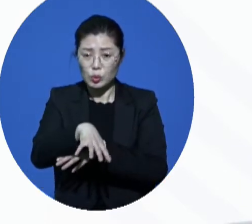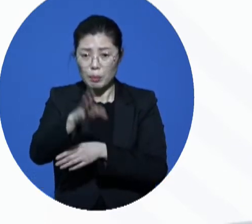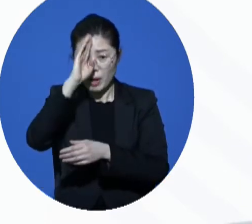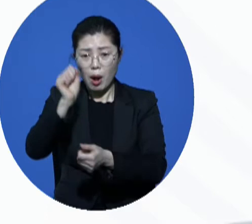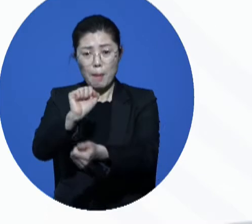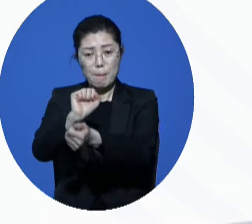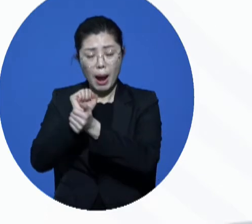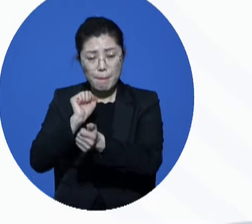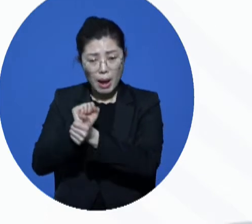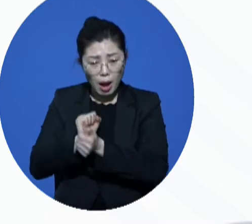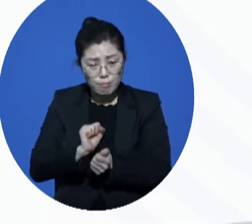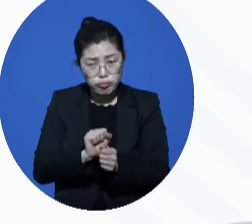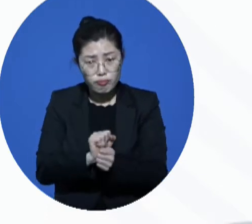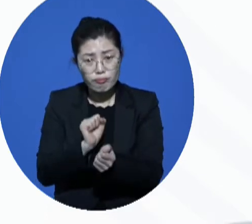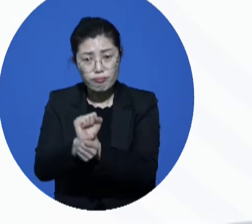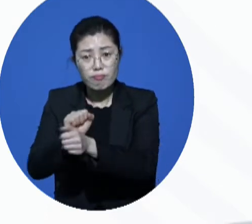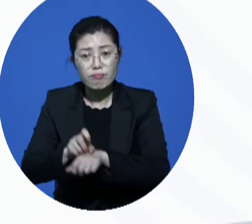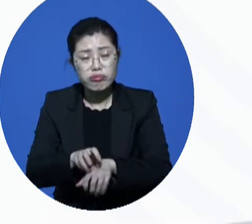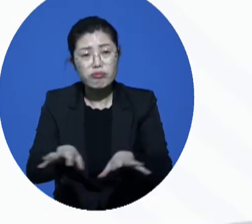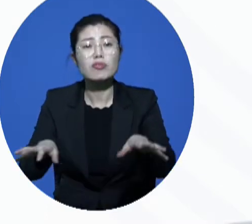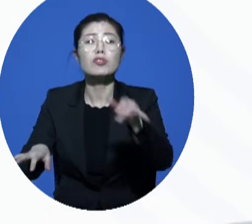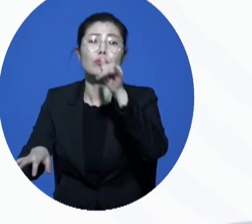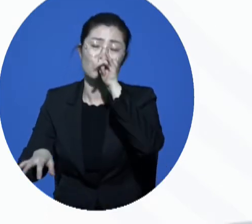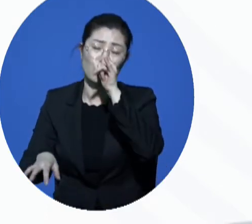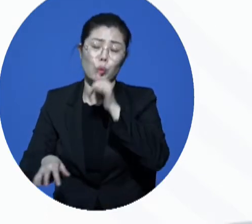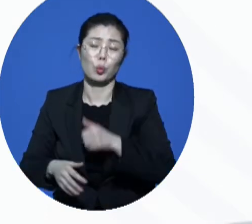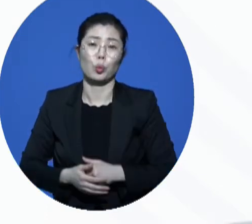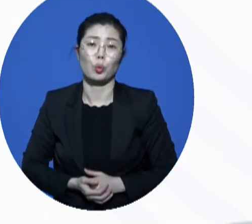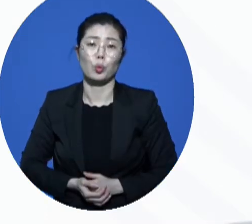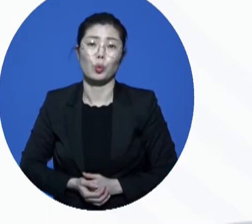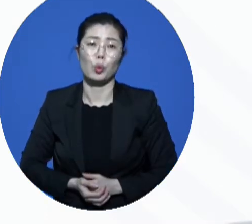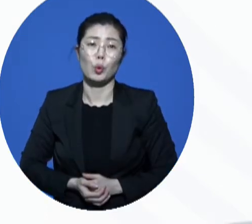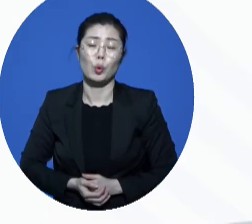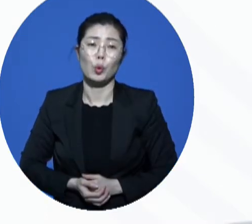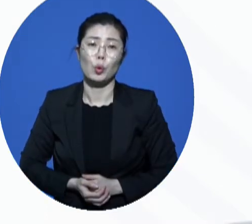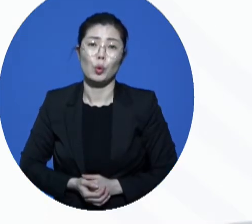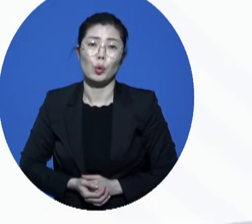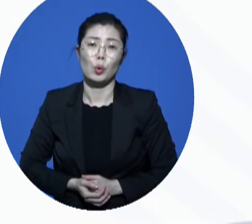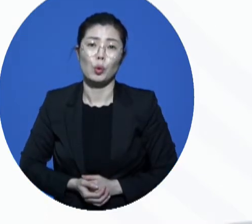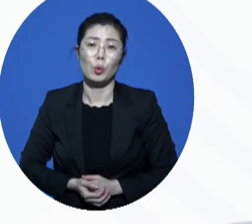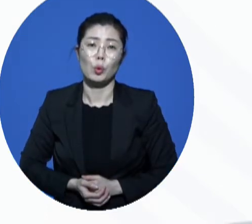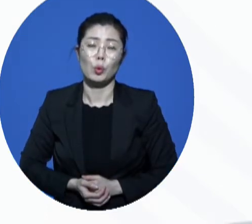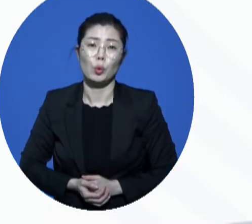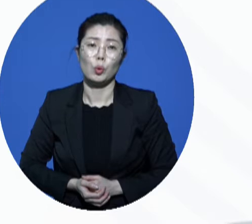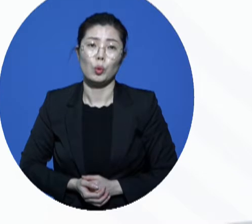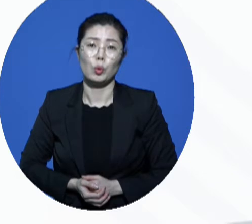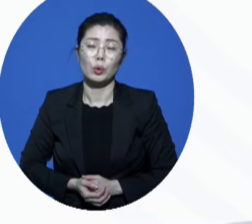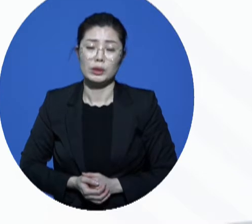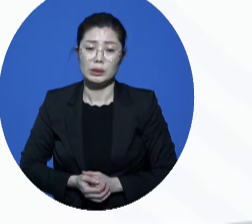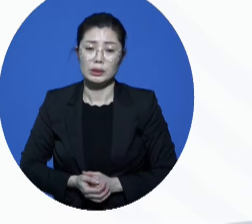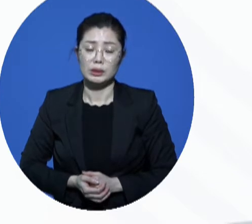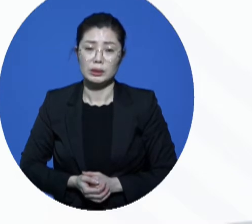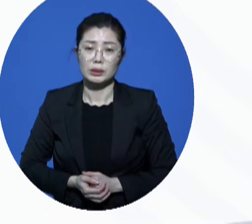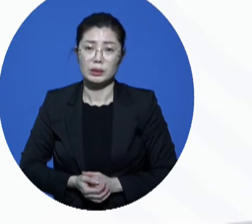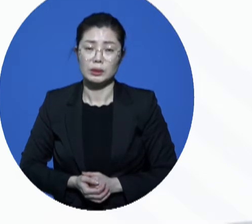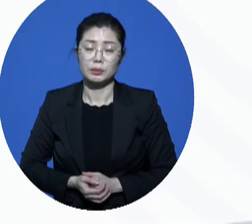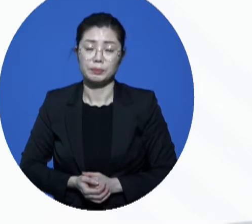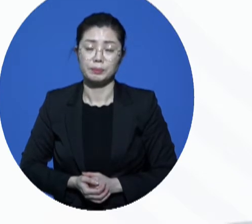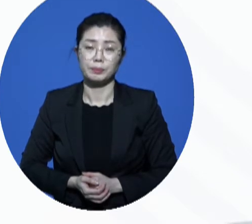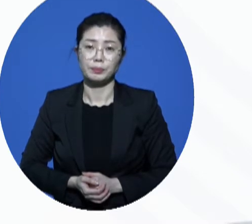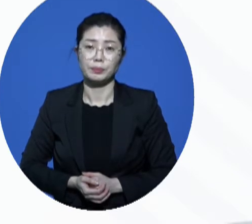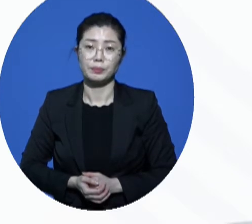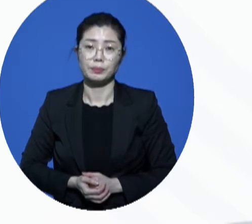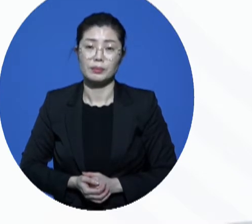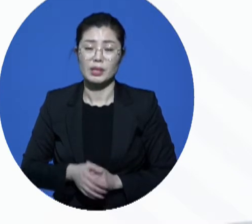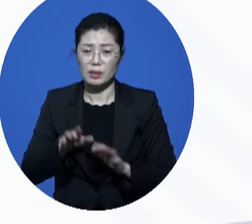이미 밝혀졌습니다. 그리고 또 세계적으로도 코로나19로 사망한 절반이 수용시설에 거주하는 사람들이 이미